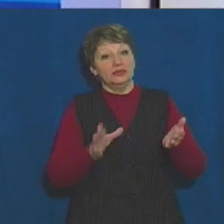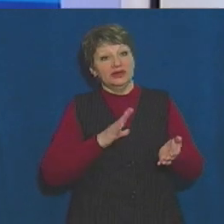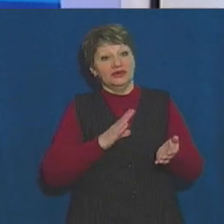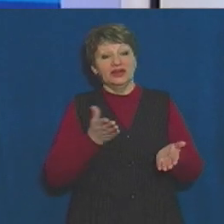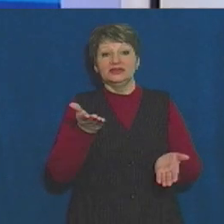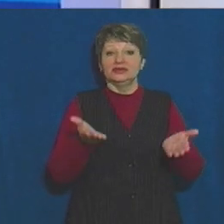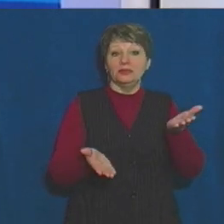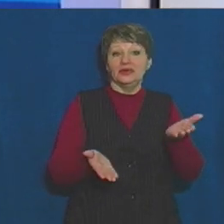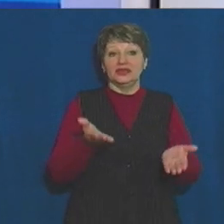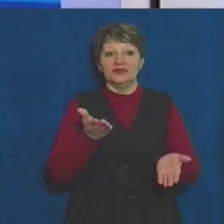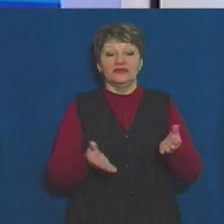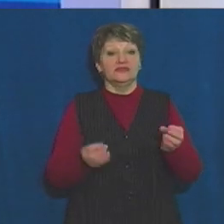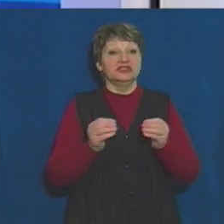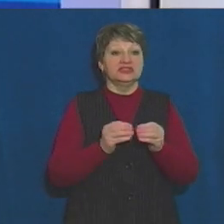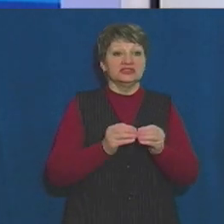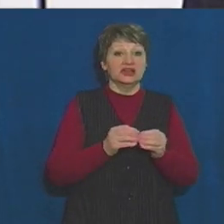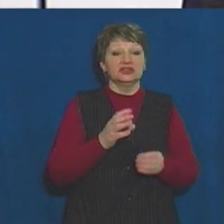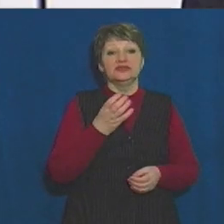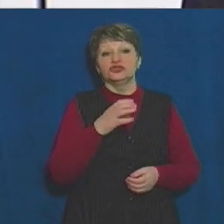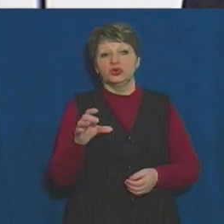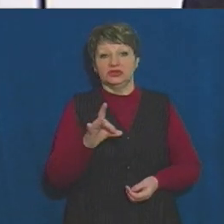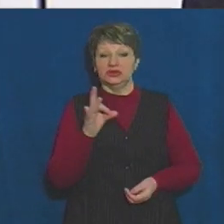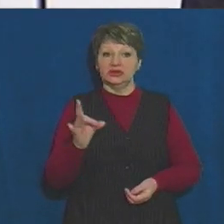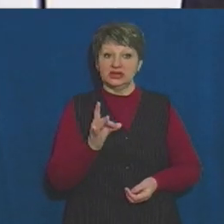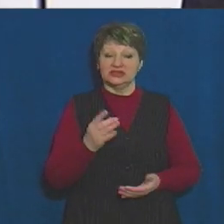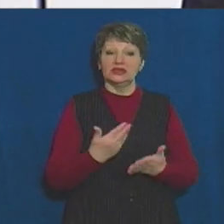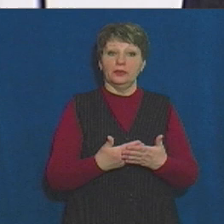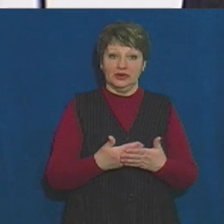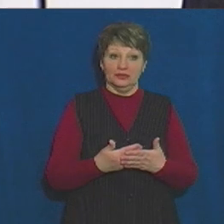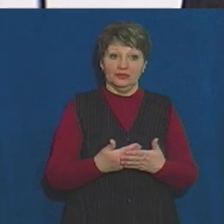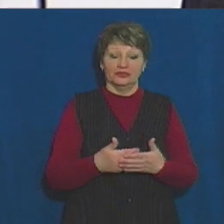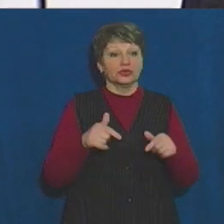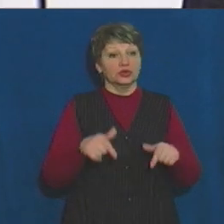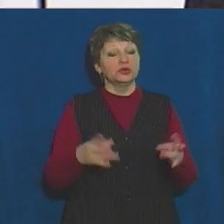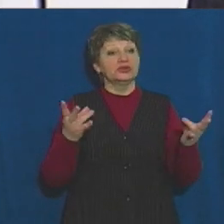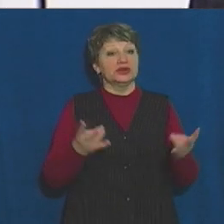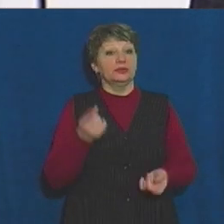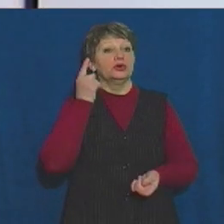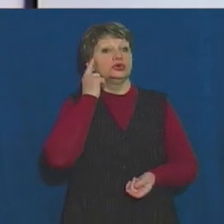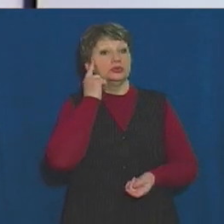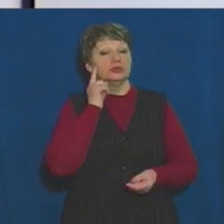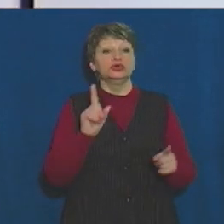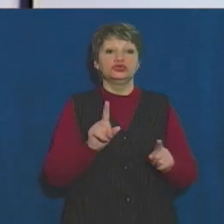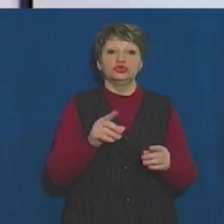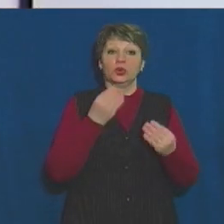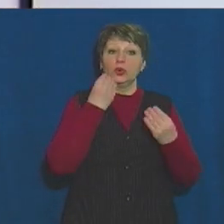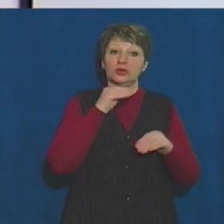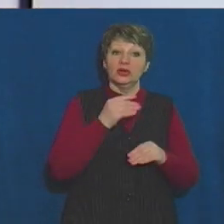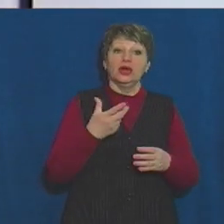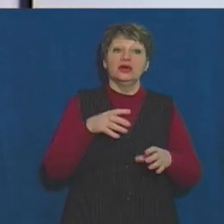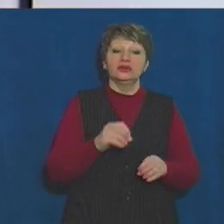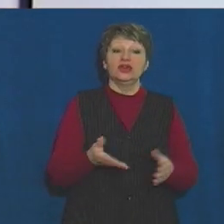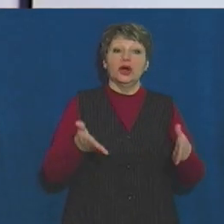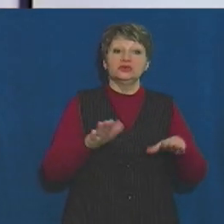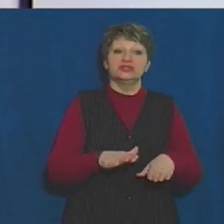господарські послуги у десятки, а місцями і в сотні разів. Тобто тут треба подумати, де що краще. Десь залишити плантацію лісову,